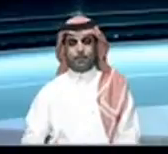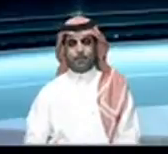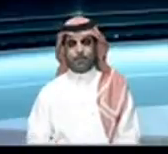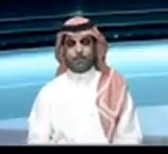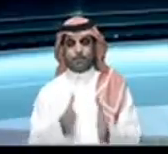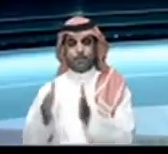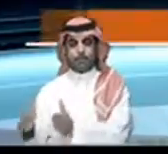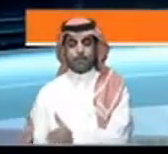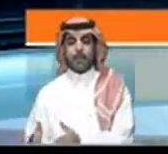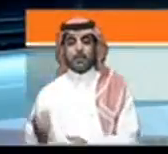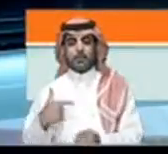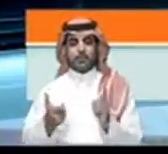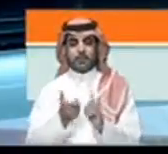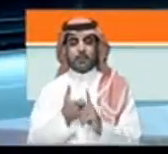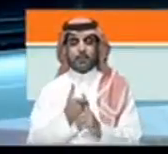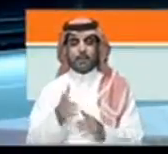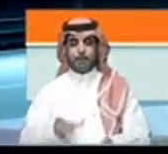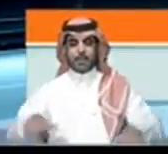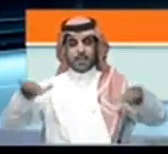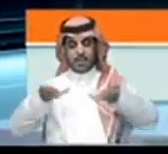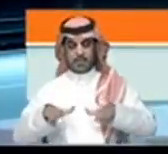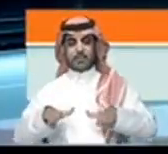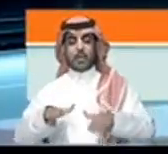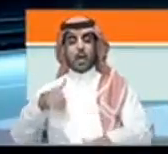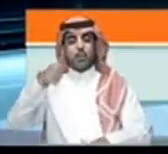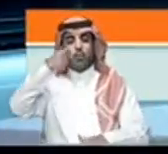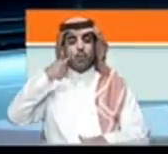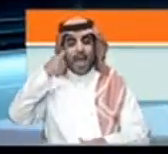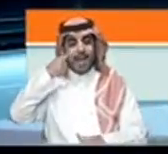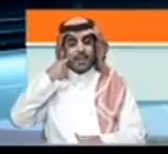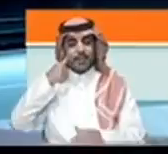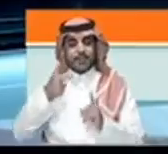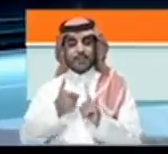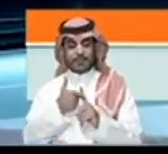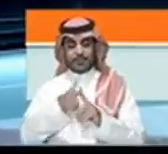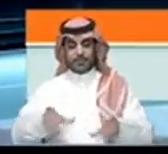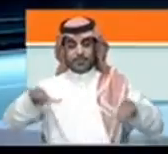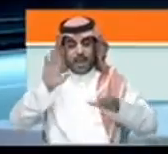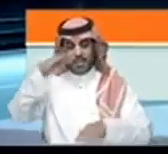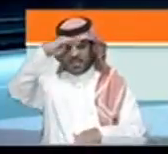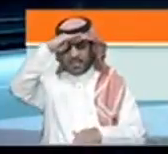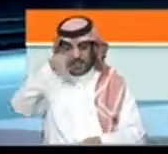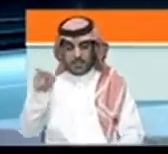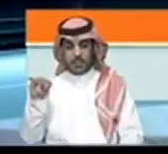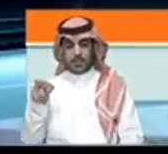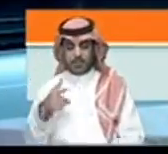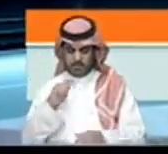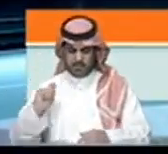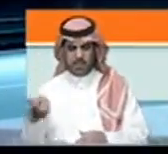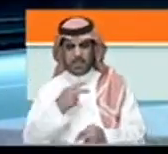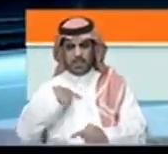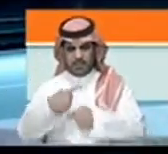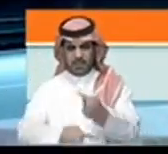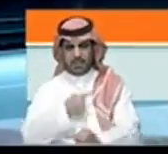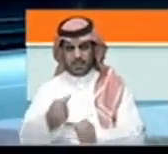دعا نائب رئيس المجلس العسكري الانتقالي السوداني محمد حمدان دقلو الى اتفاق عاجل والشامل